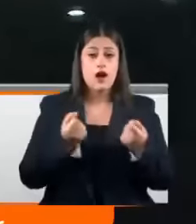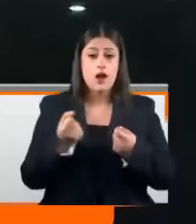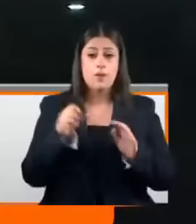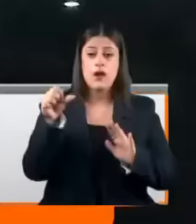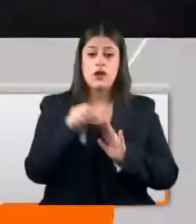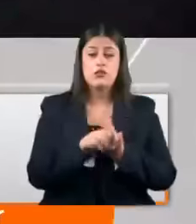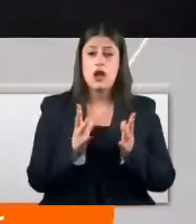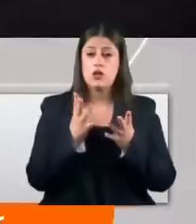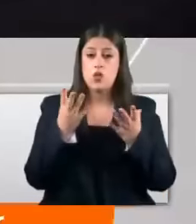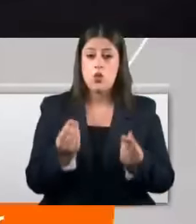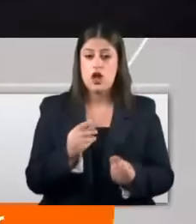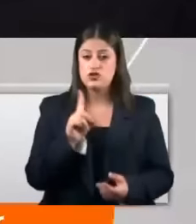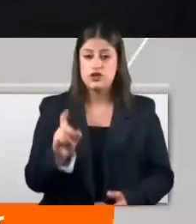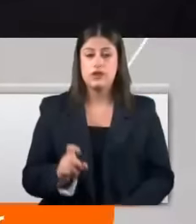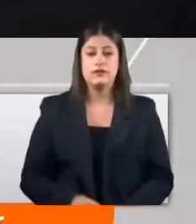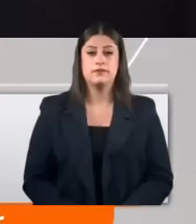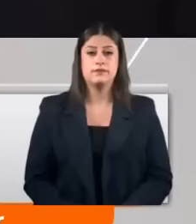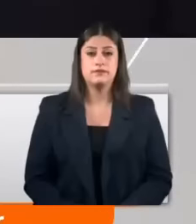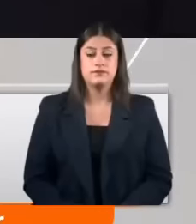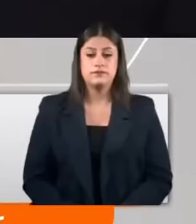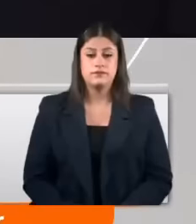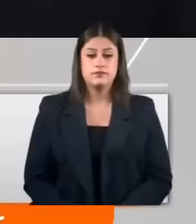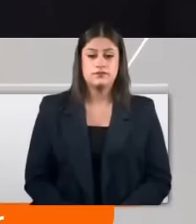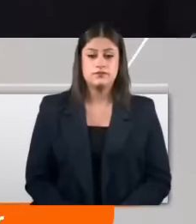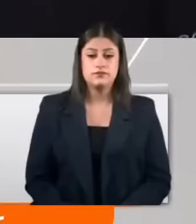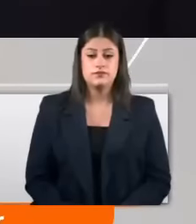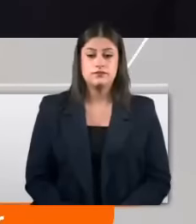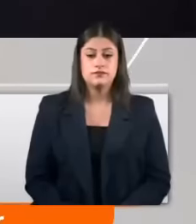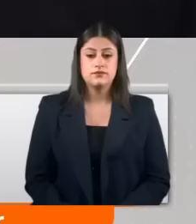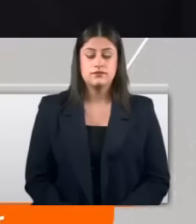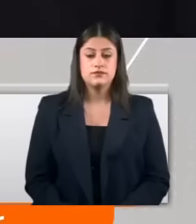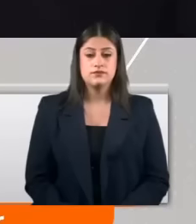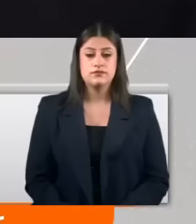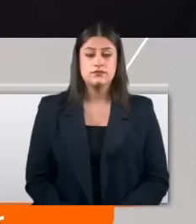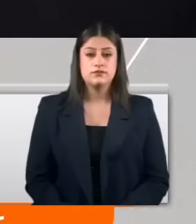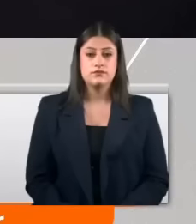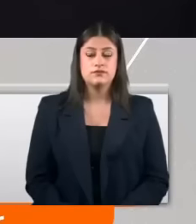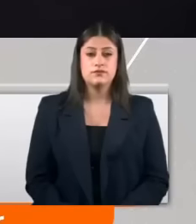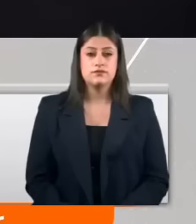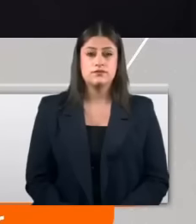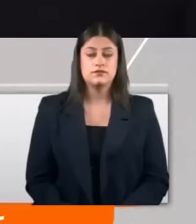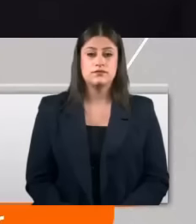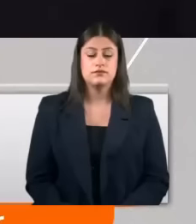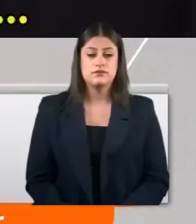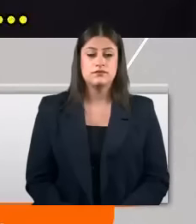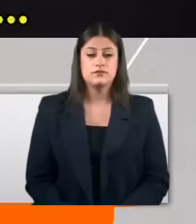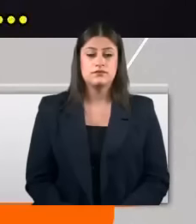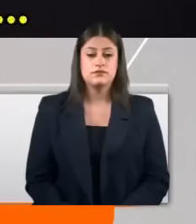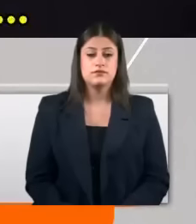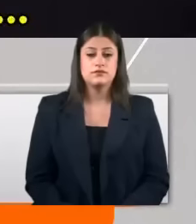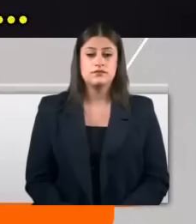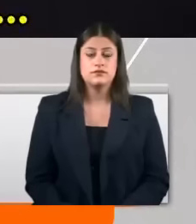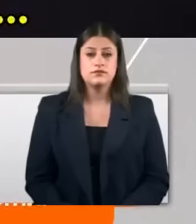indirim uygulanacak? Hibritte çok farklı farklı kendi arasında çeşitleri var araçların. Kendini şarj edebilen var. Bir